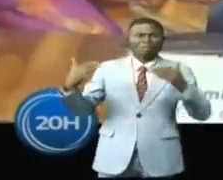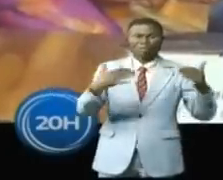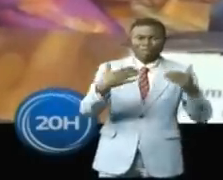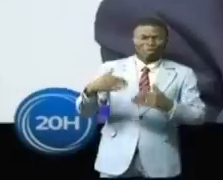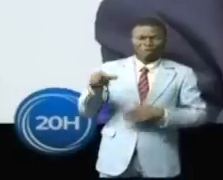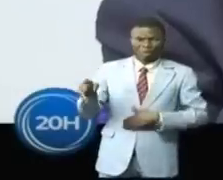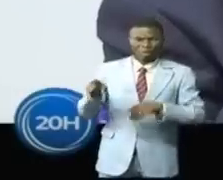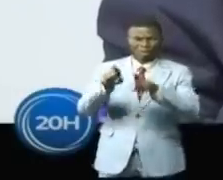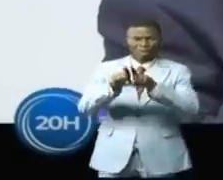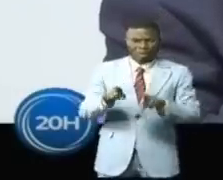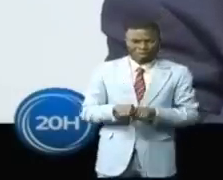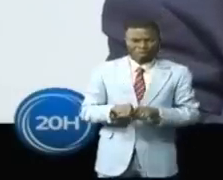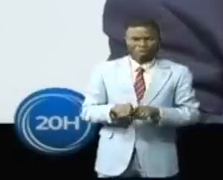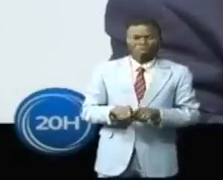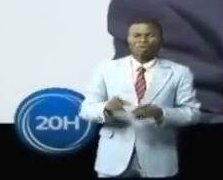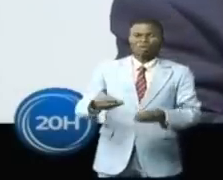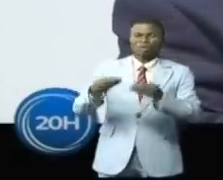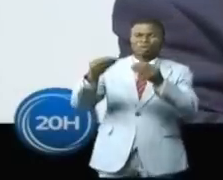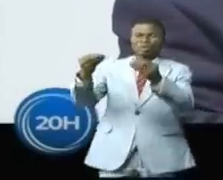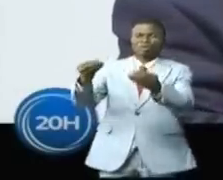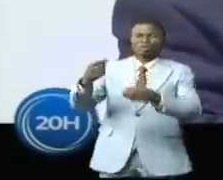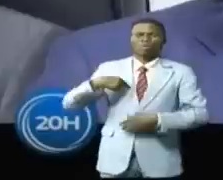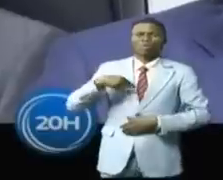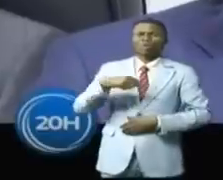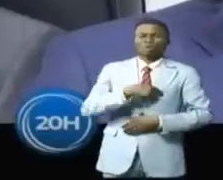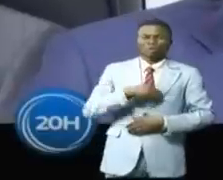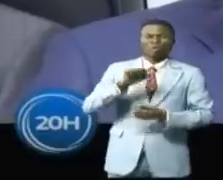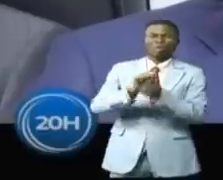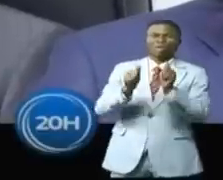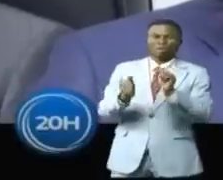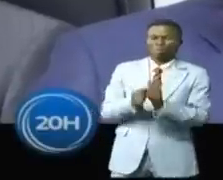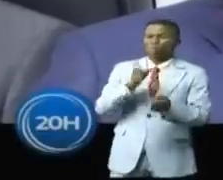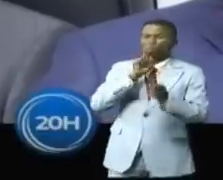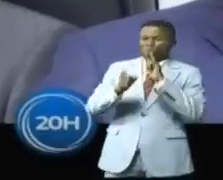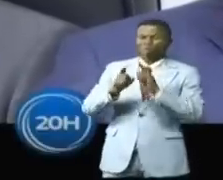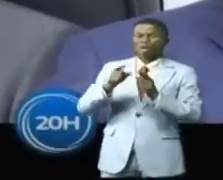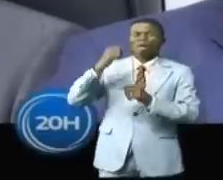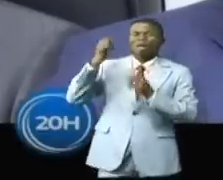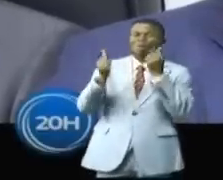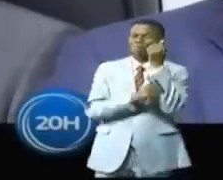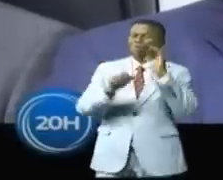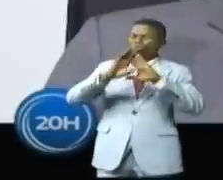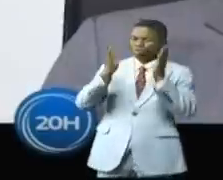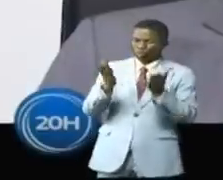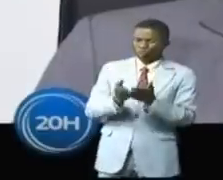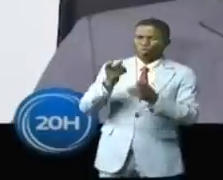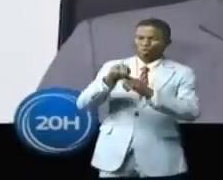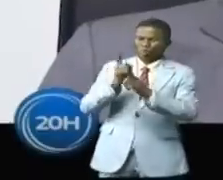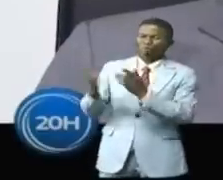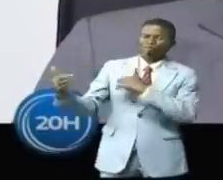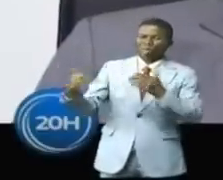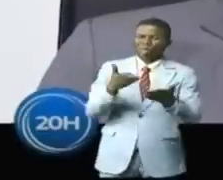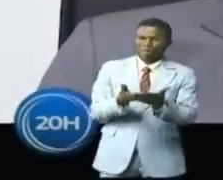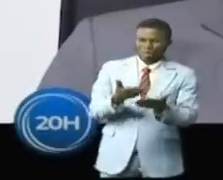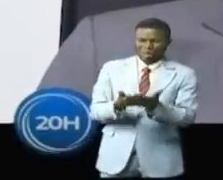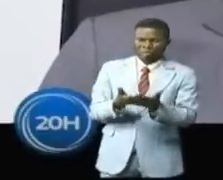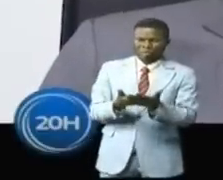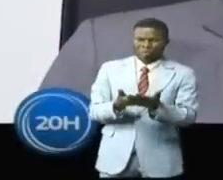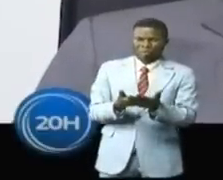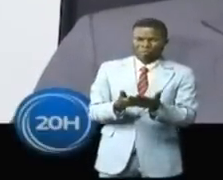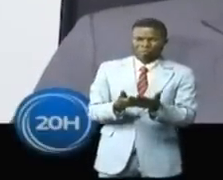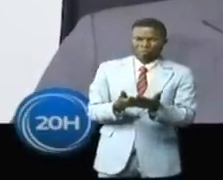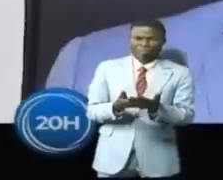guerre. Nous avons abordé aussi des questions humanitaires qui sont une conséquence de cette situation,